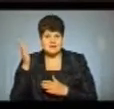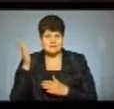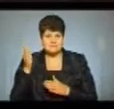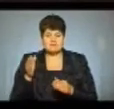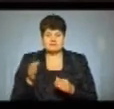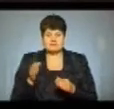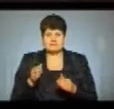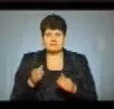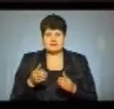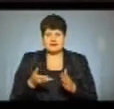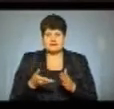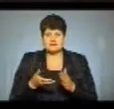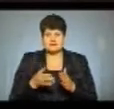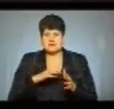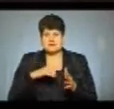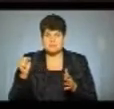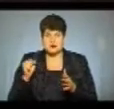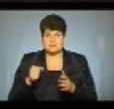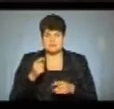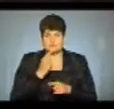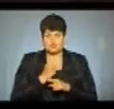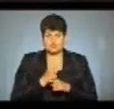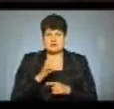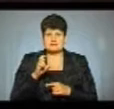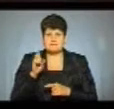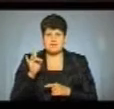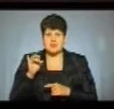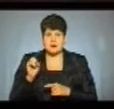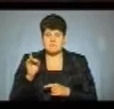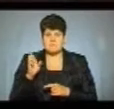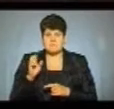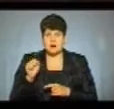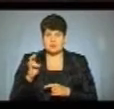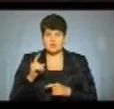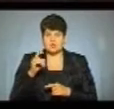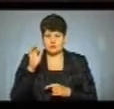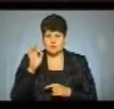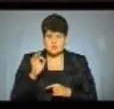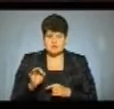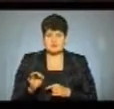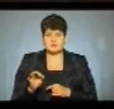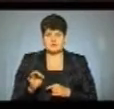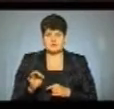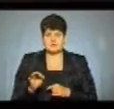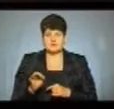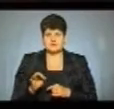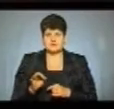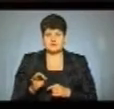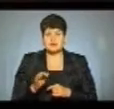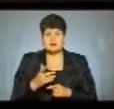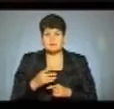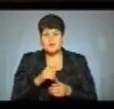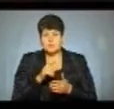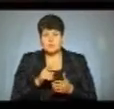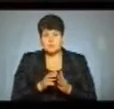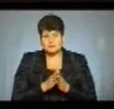розблокував і зняв санкції Сбербанку з 100% пакету акцій Сбербанку Росії. По питанню, яке